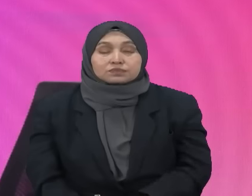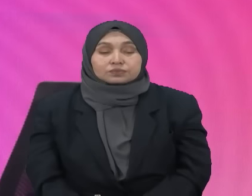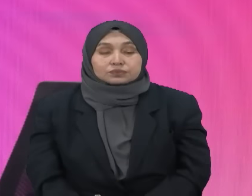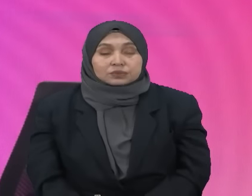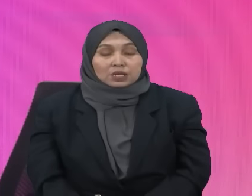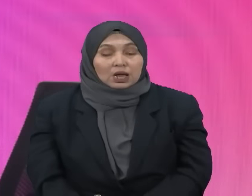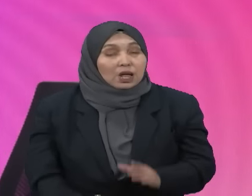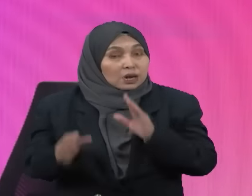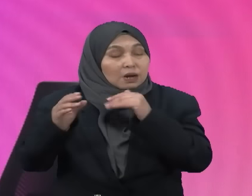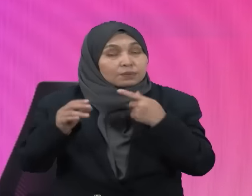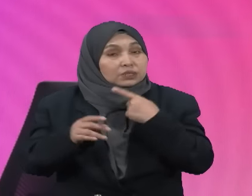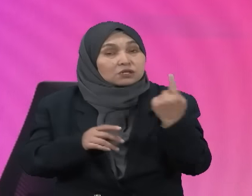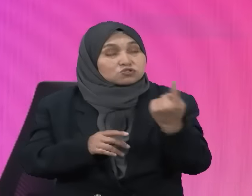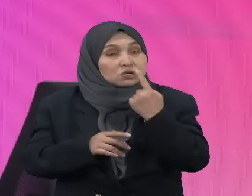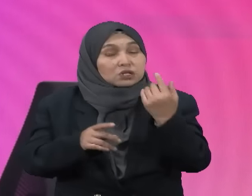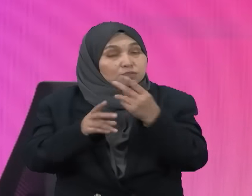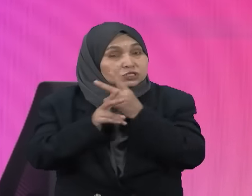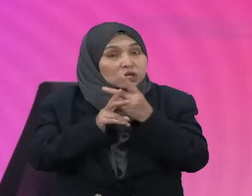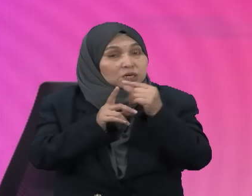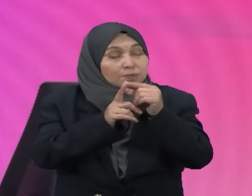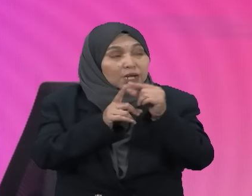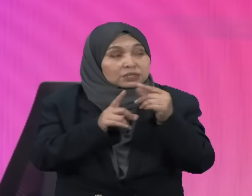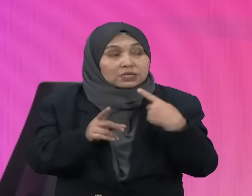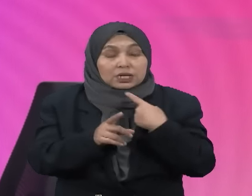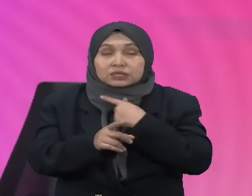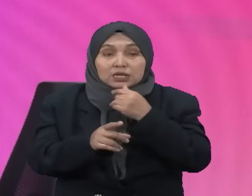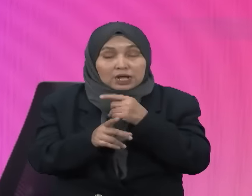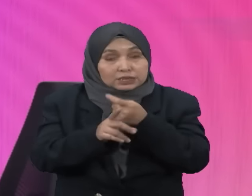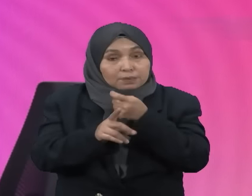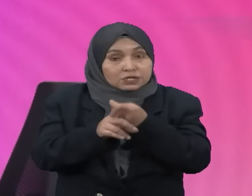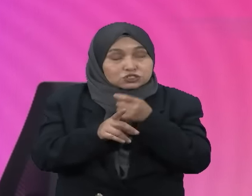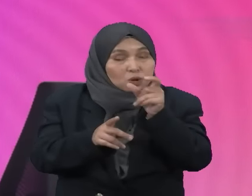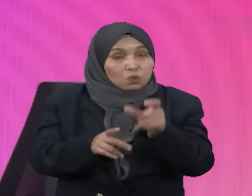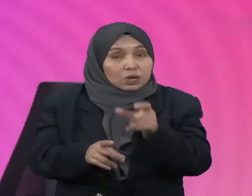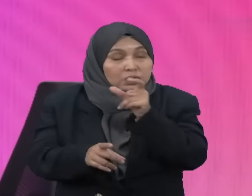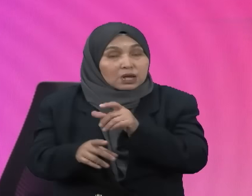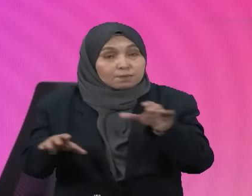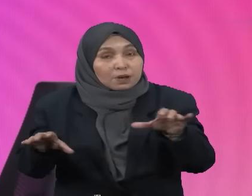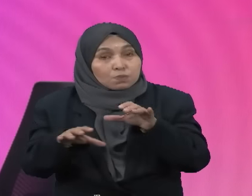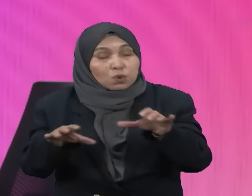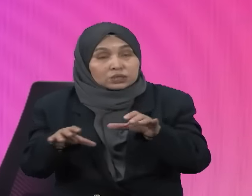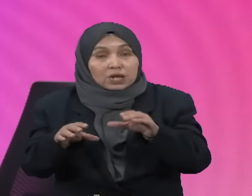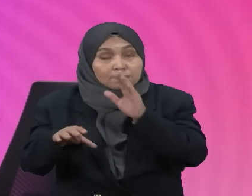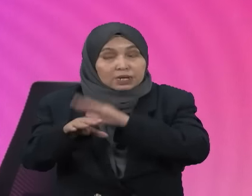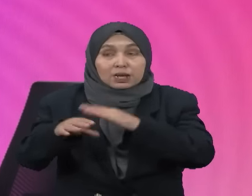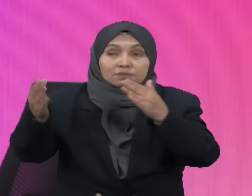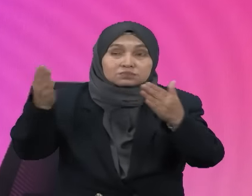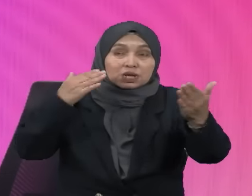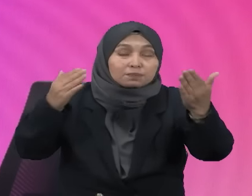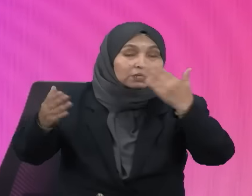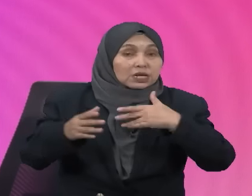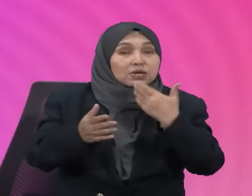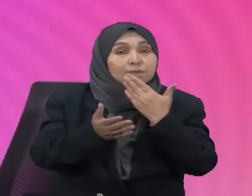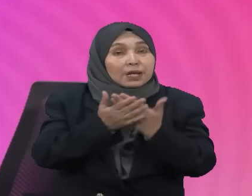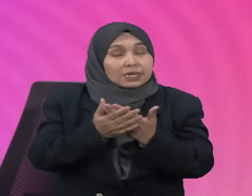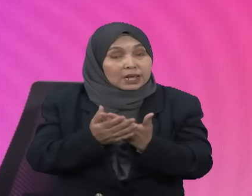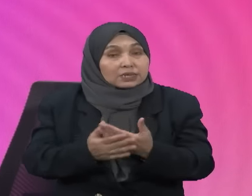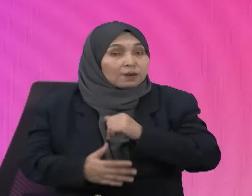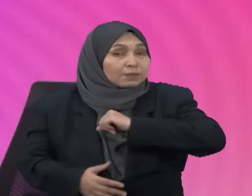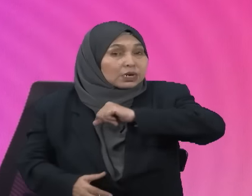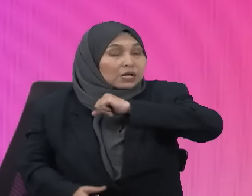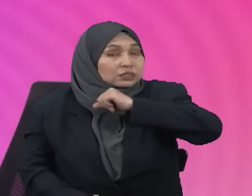Moga kita sentiasa menjaga perkataan kita, tidak mengejek-ngejek orang-orang yang melakukan dan mengajak kepada kebaikan dan menentang